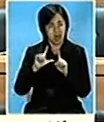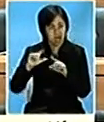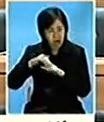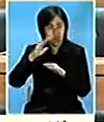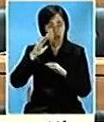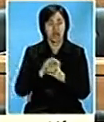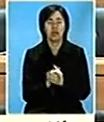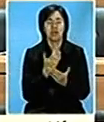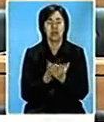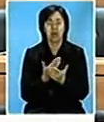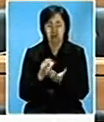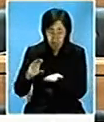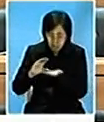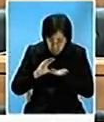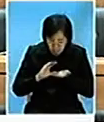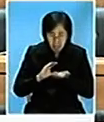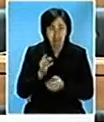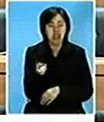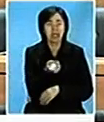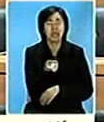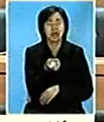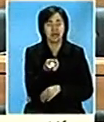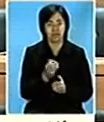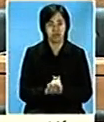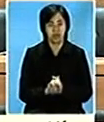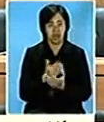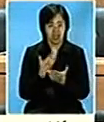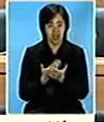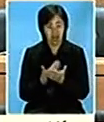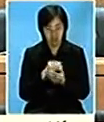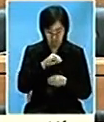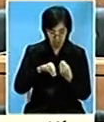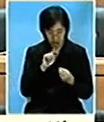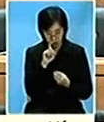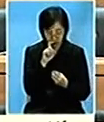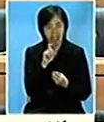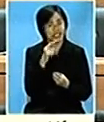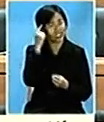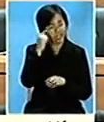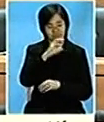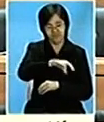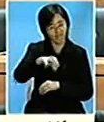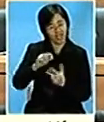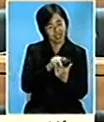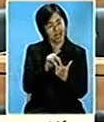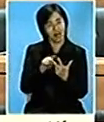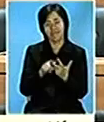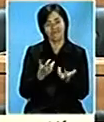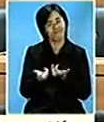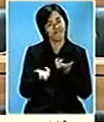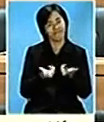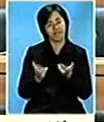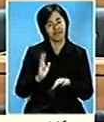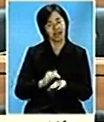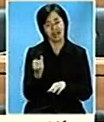ต่เงินที่ได้นิดเดียวเองดังนั้นเวลาเขาหาเงินไม่ได้ก็หาว่าใน3กรมนั้นไม่มีประสิทธิภาพเวลาหา